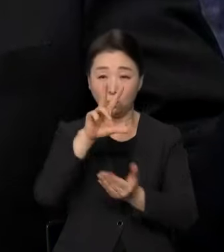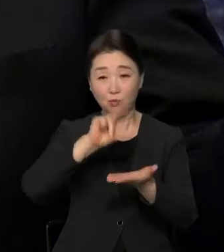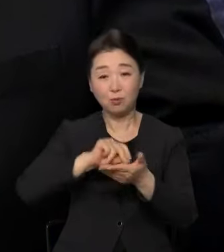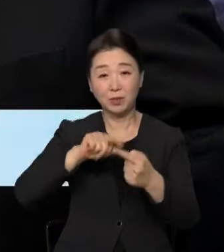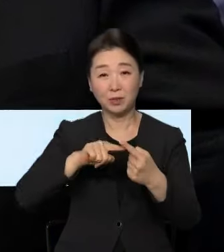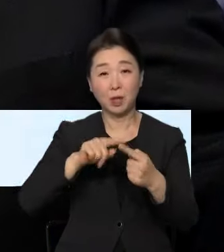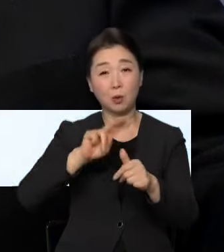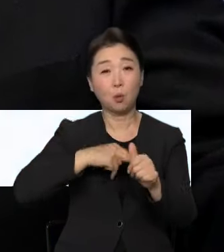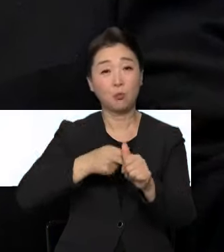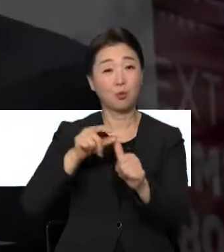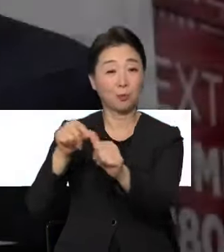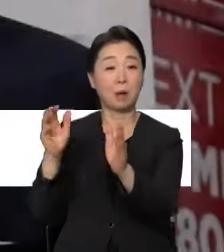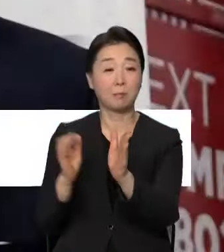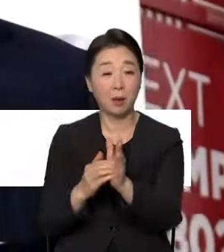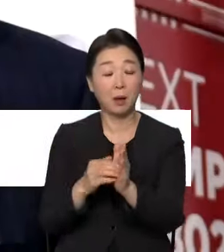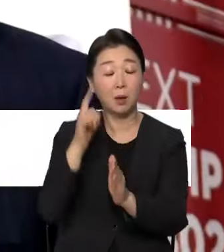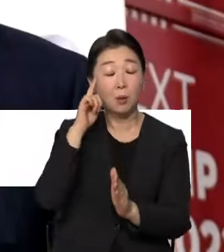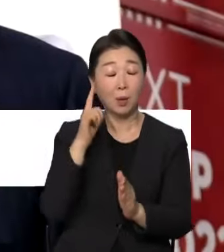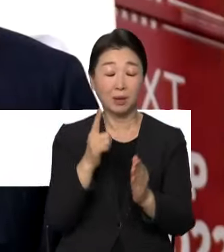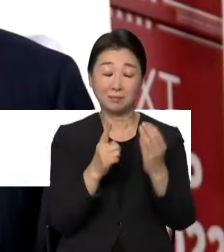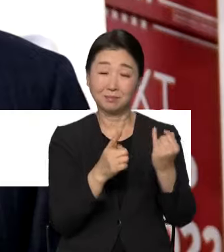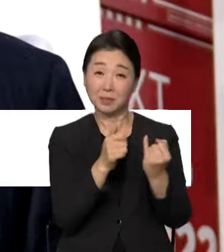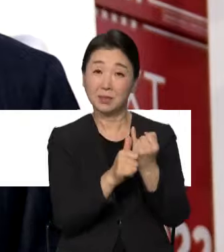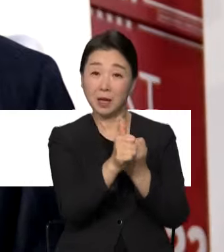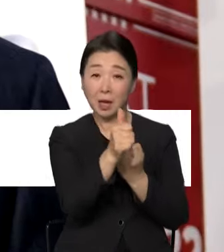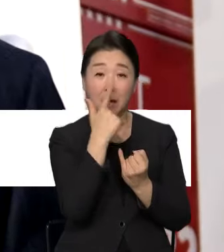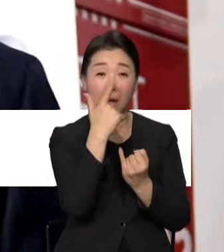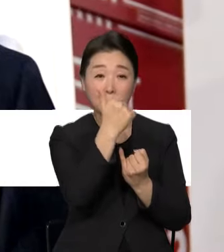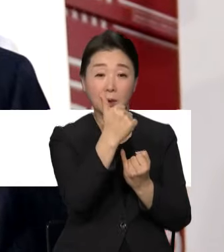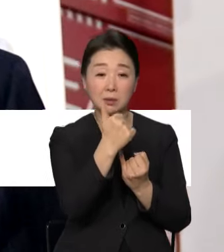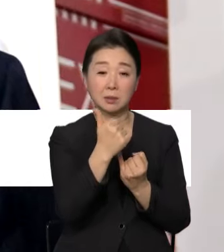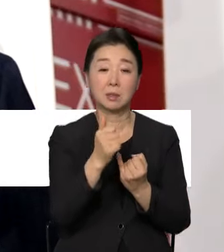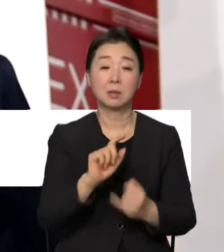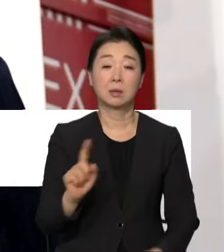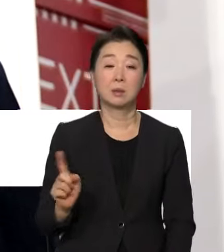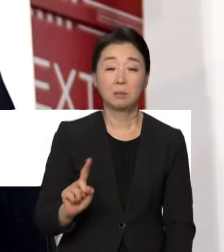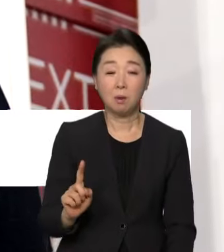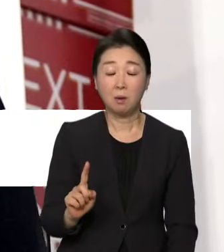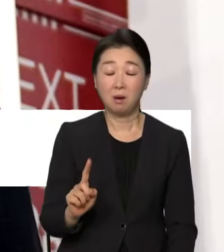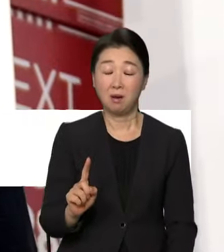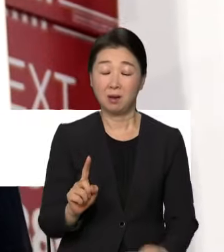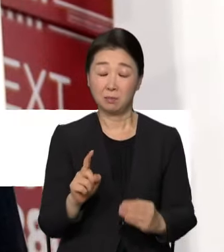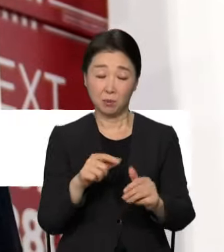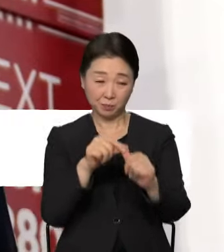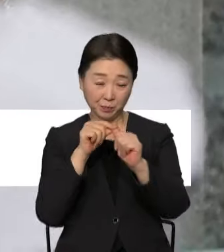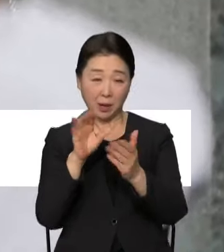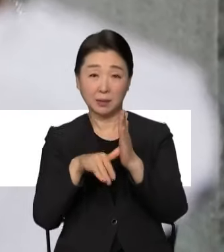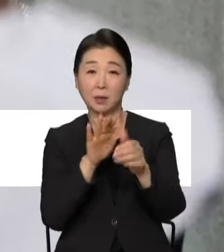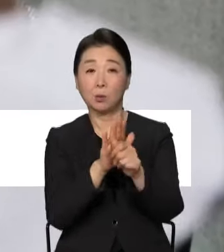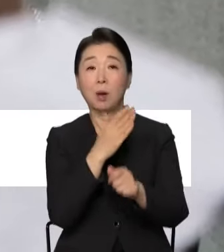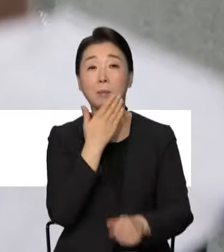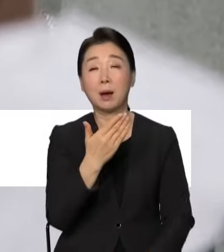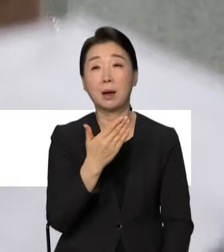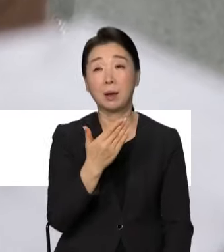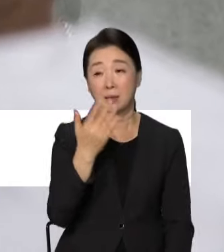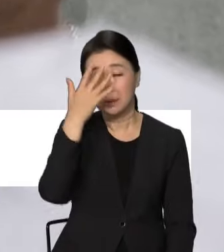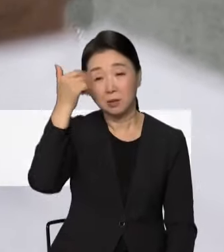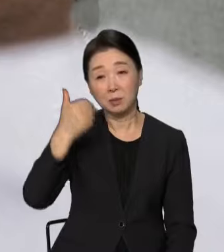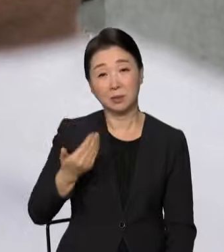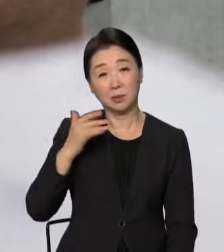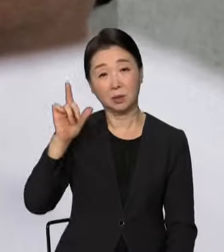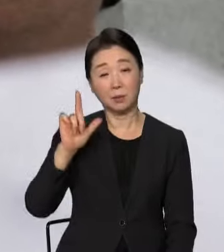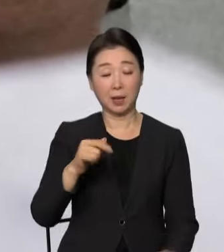티파니의 시아버지로 대선 당시 아랍 무슬림계 득표 전략에 공을 세운 인물로 평가됩니다. 트럼프는 전날엔